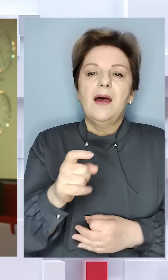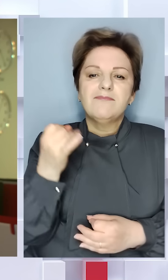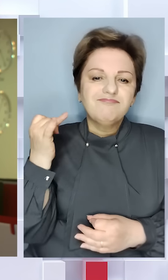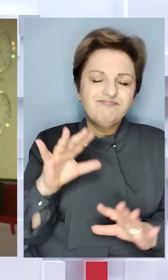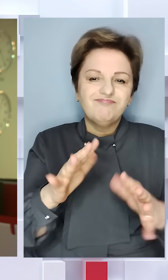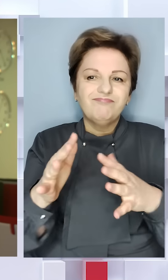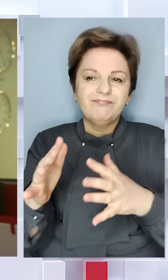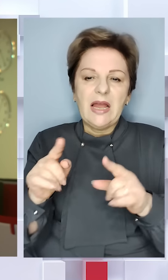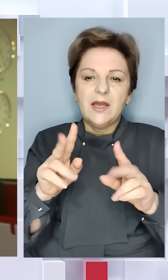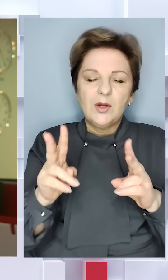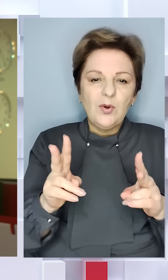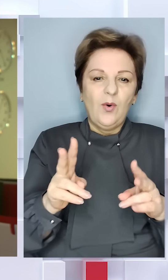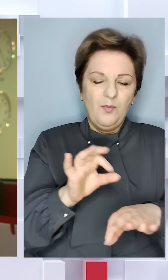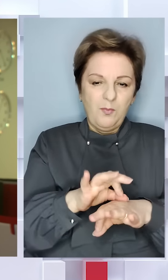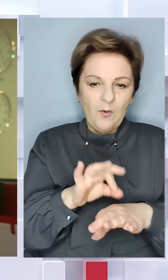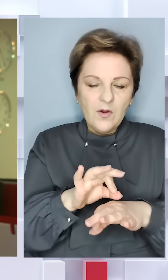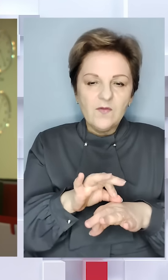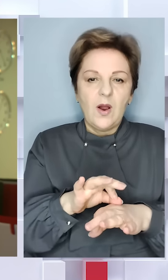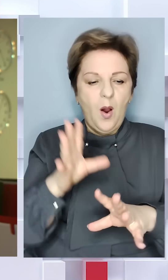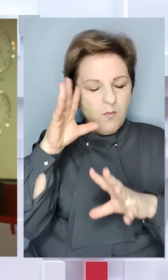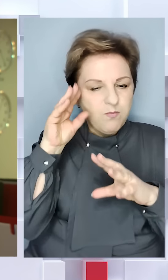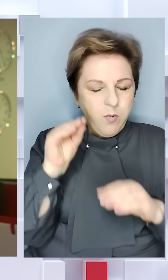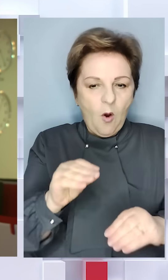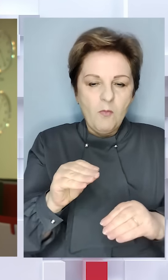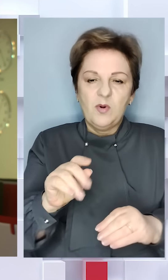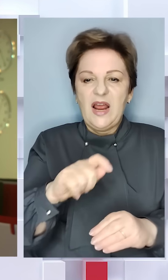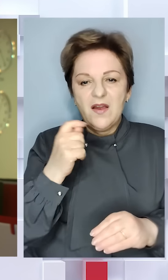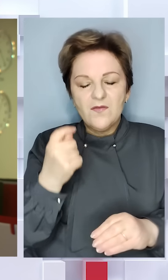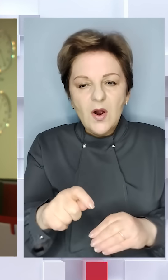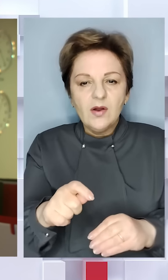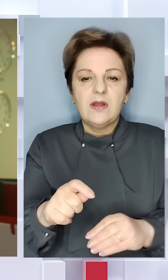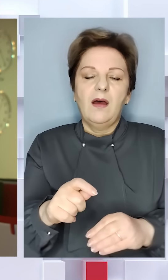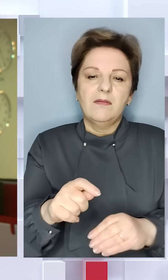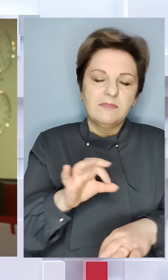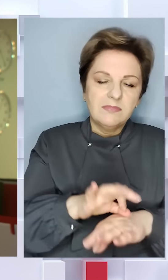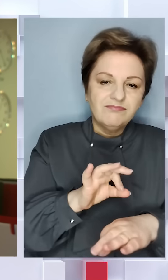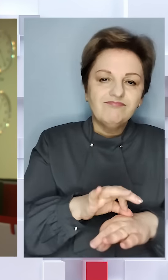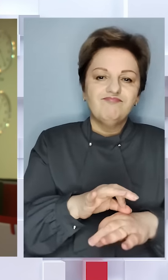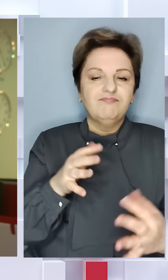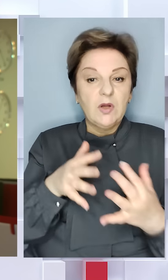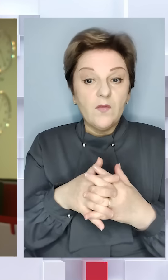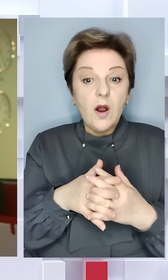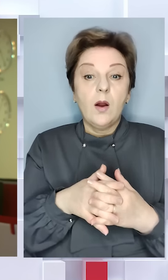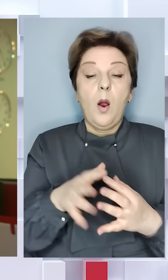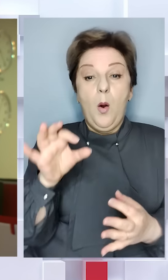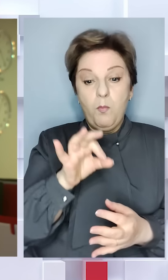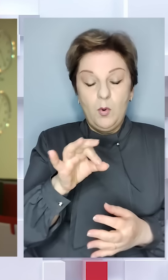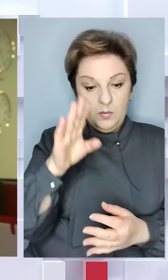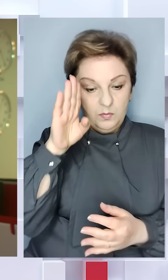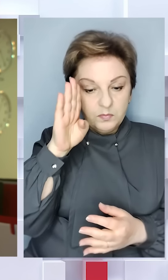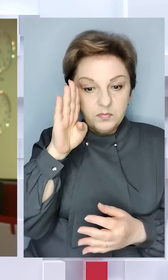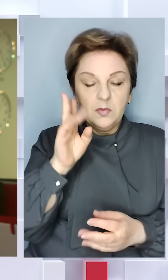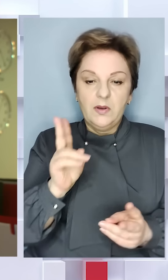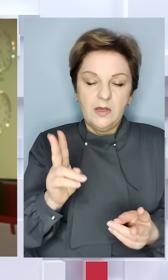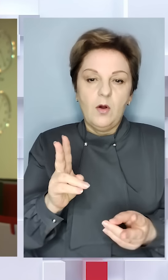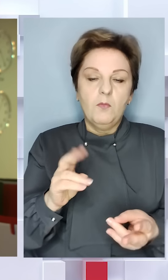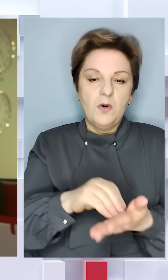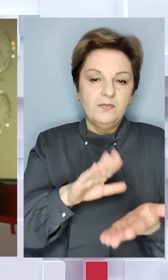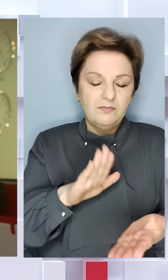досвідченого бійця, що попри недугу воює, та переселенку з Маріуполя, який помилково виставили смертельний